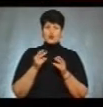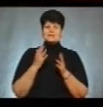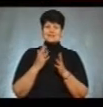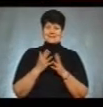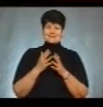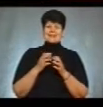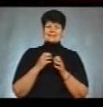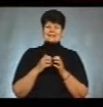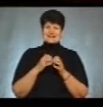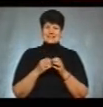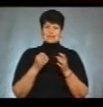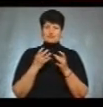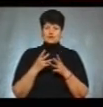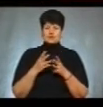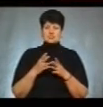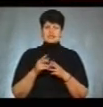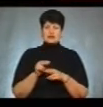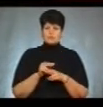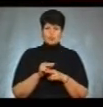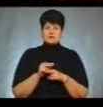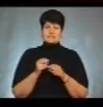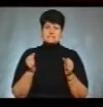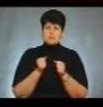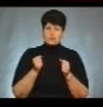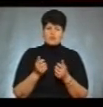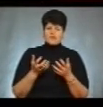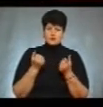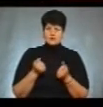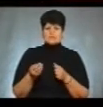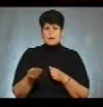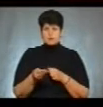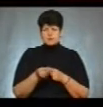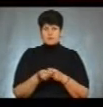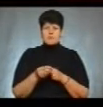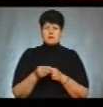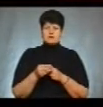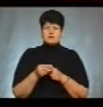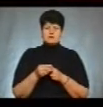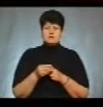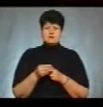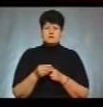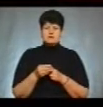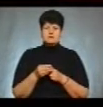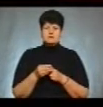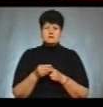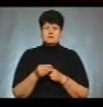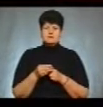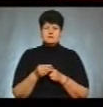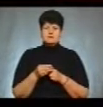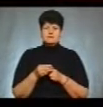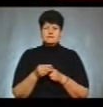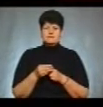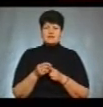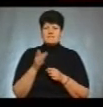на середній поточний ремонт і є на утримання. На зимове утримання – це посипання снігу, прибирання. Також